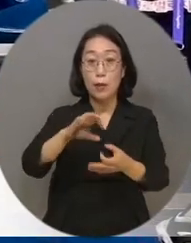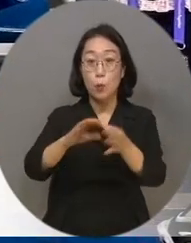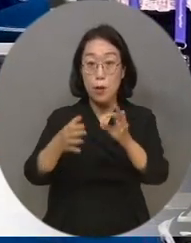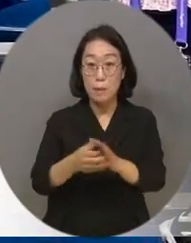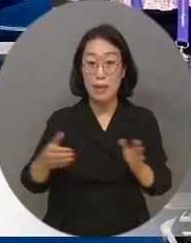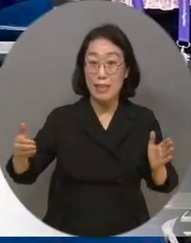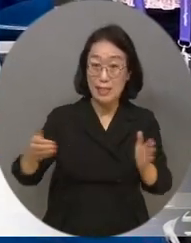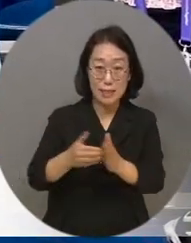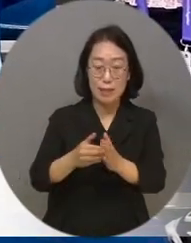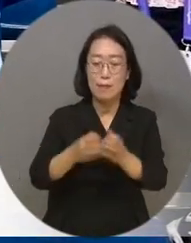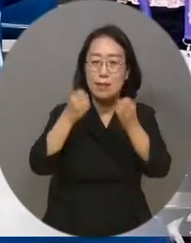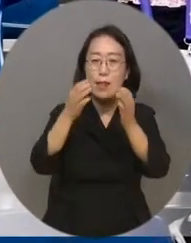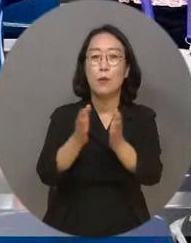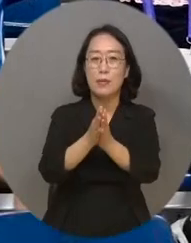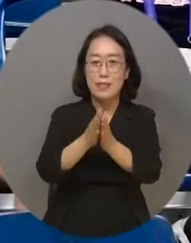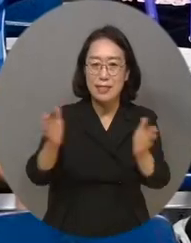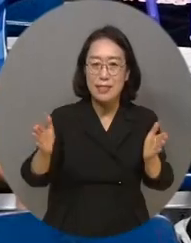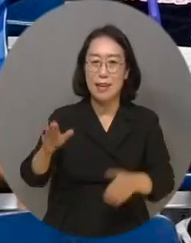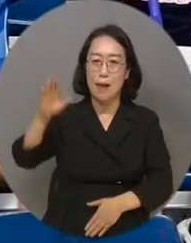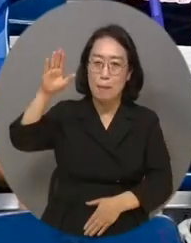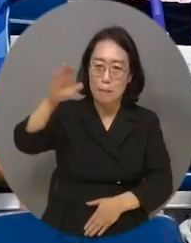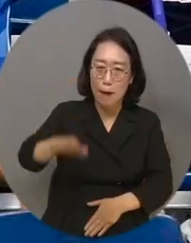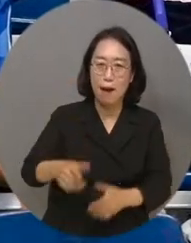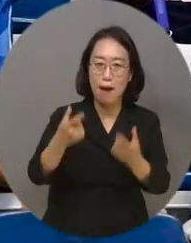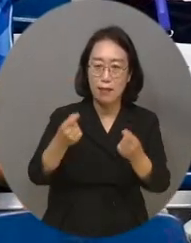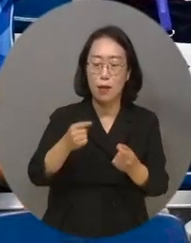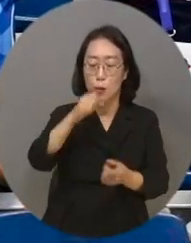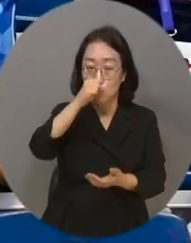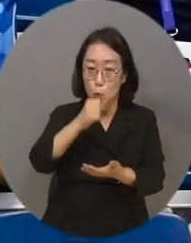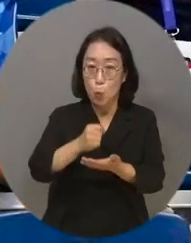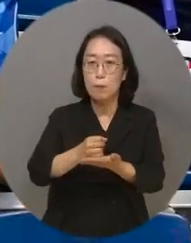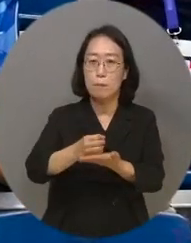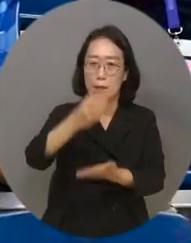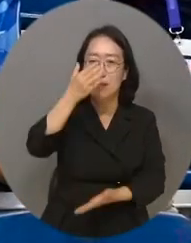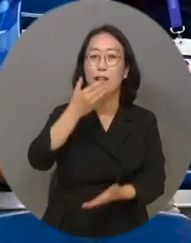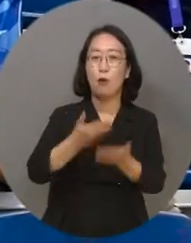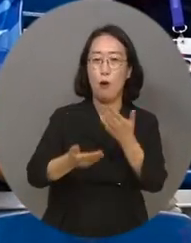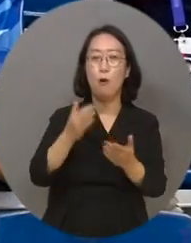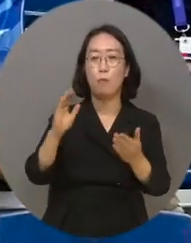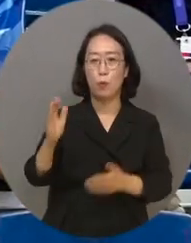끝이 아닌 새로운 시작이다 미래를 위한 값진 경험이 될 것이라 믿는다고 전했습니다